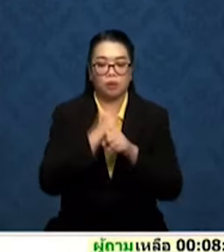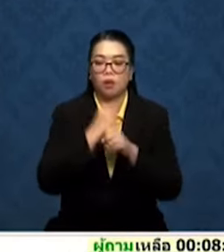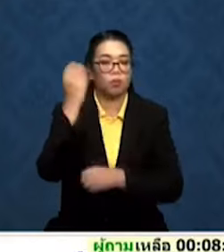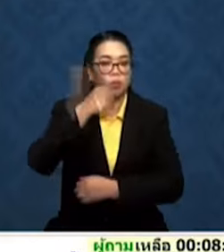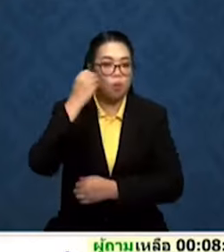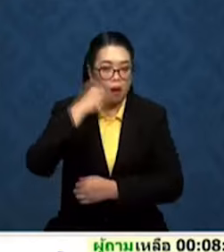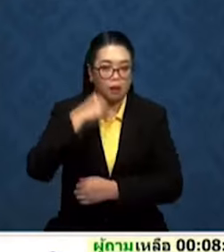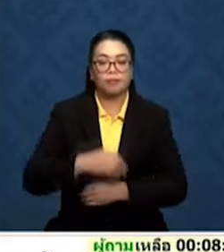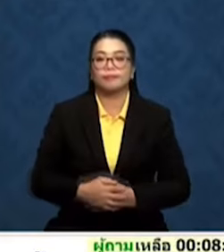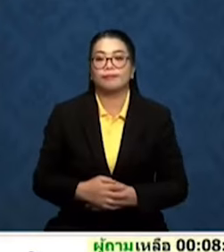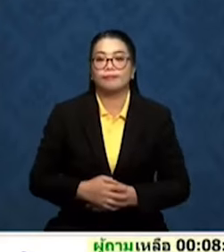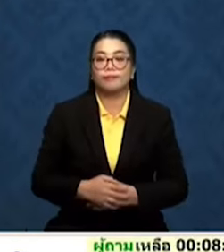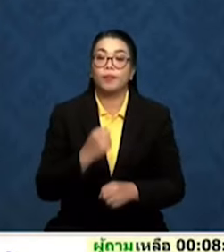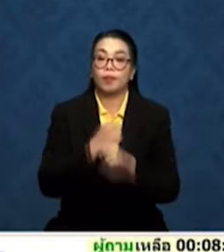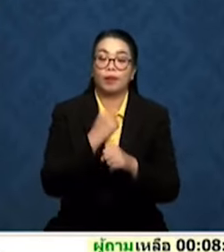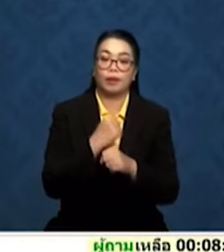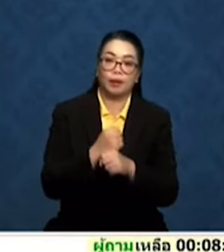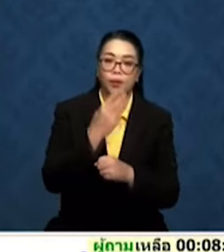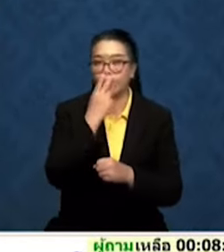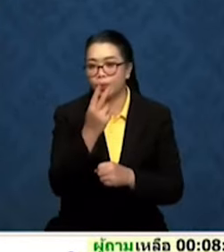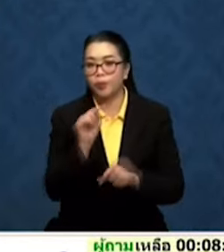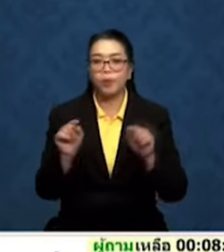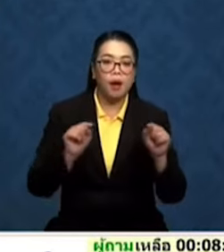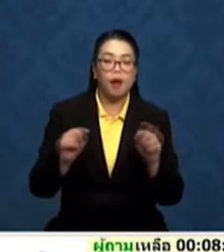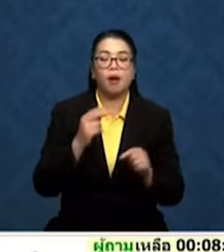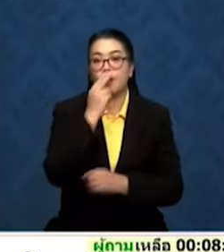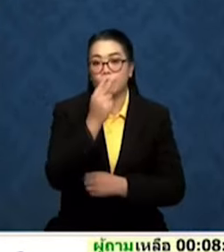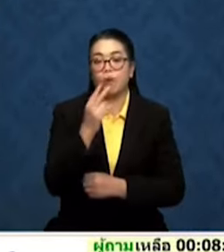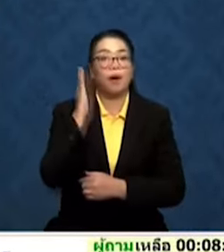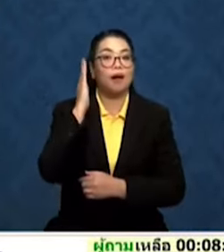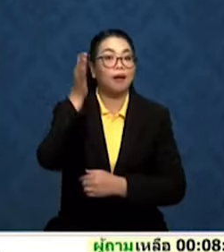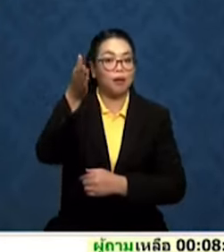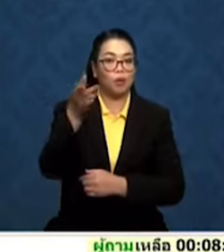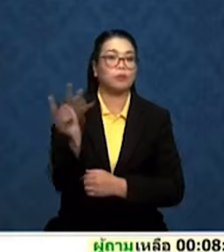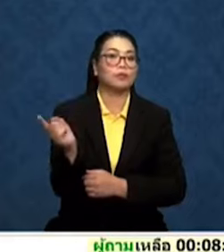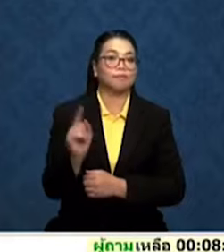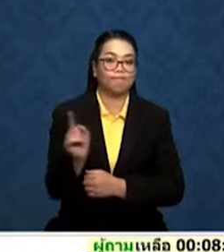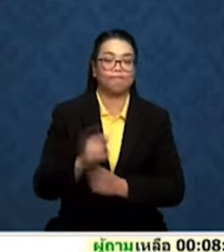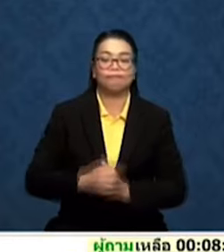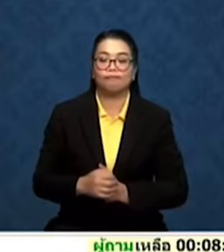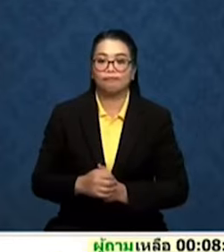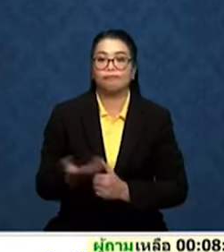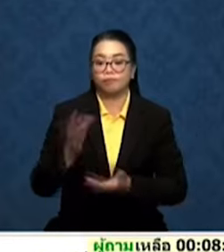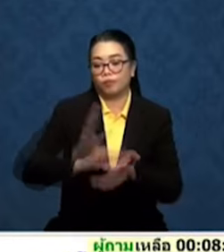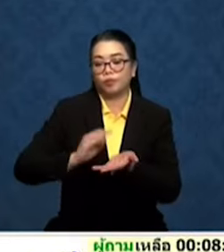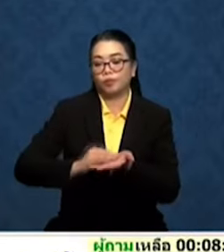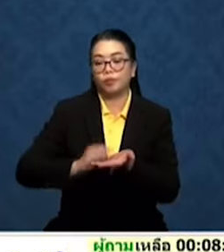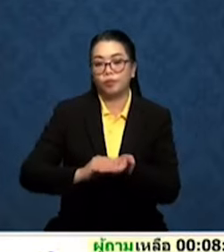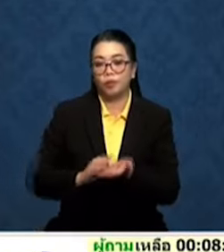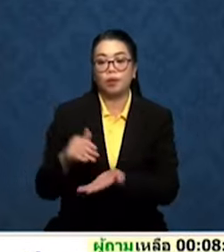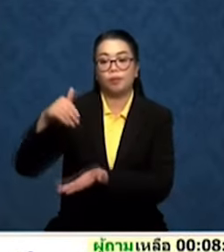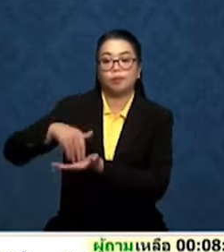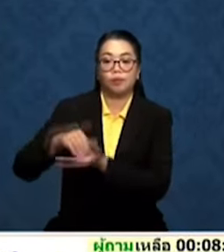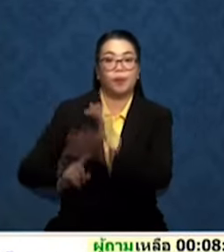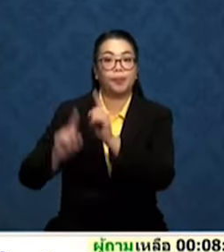งานแล้วก็ให้ทำการคาดคะเนว่าในอนาคตอันใกล้นี้นะครับท่านเราเรามีข้อมูลร่วมกับกรมอุตุ